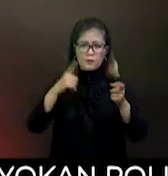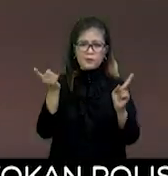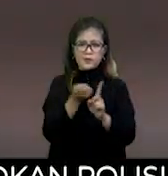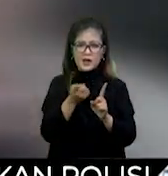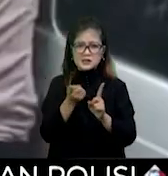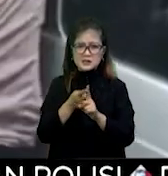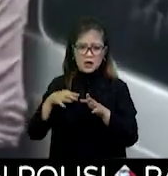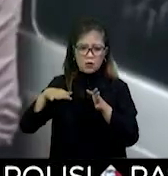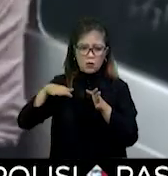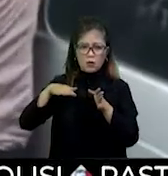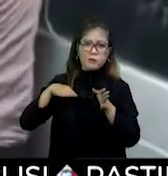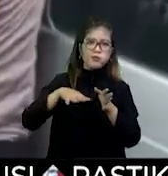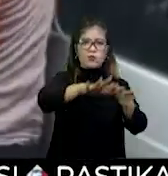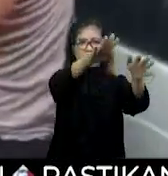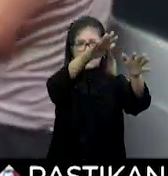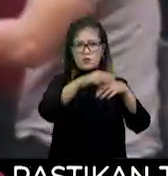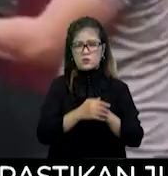evakuasi.